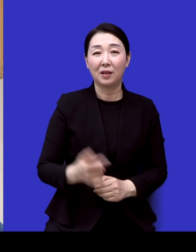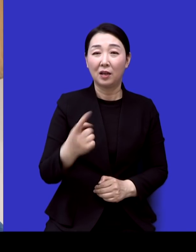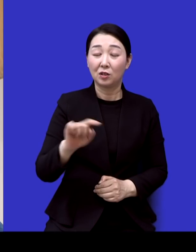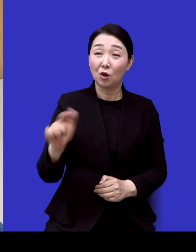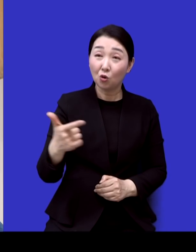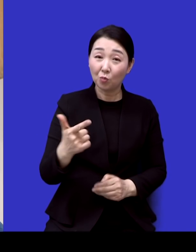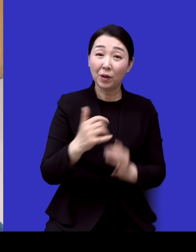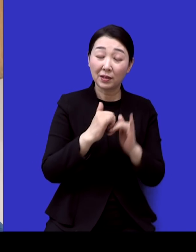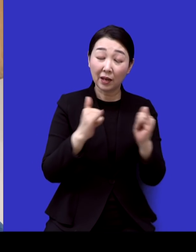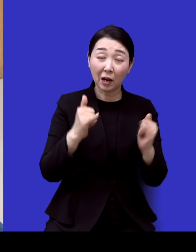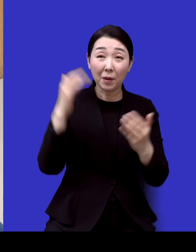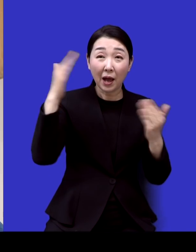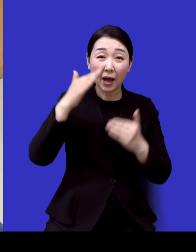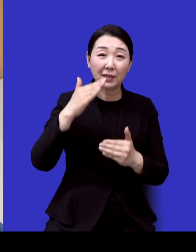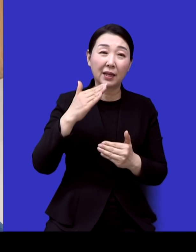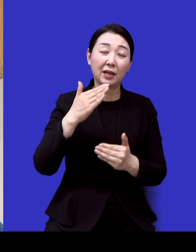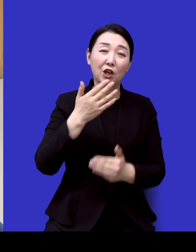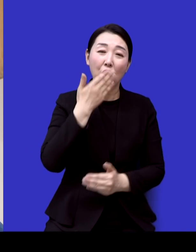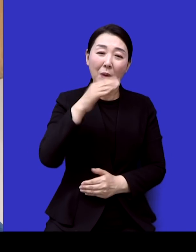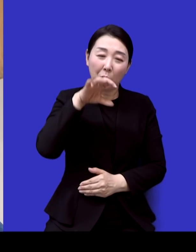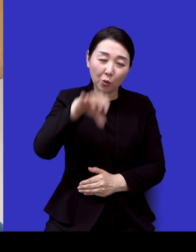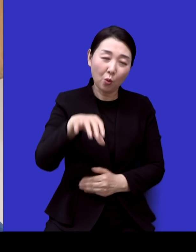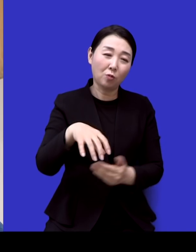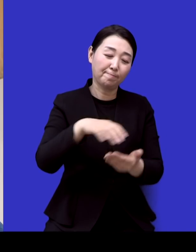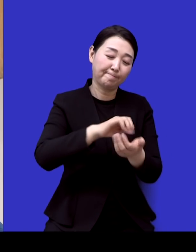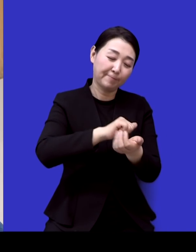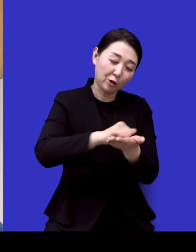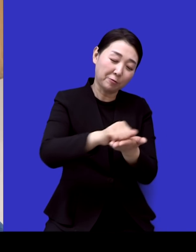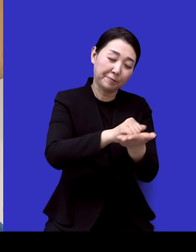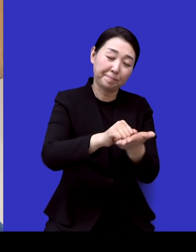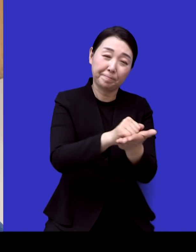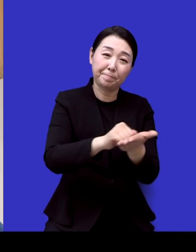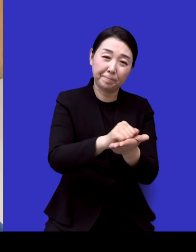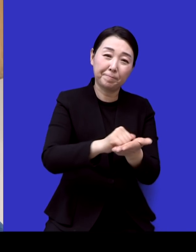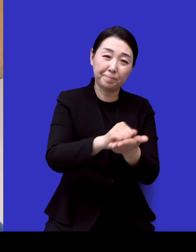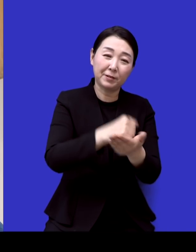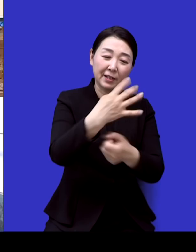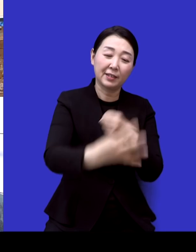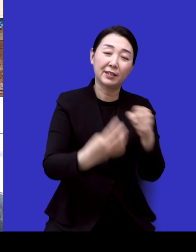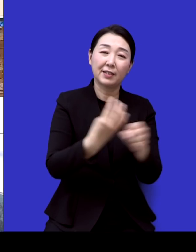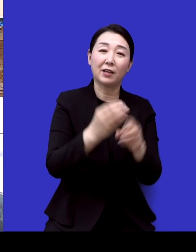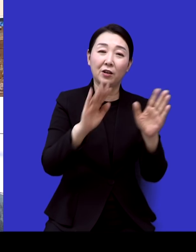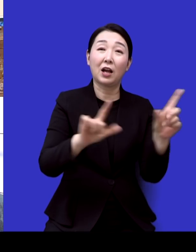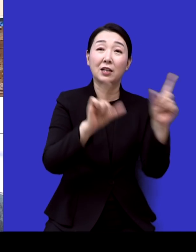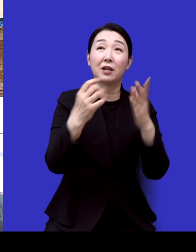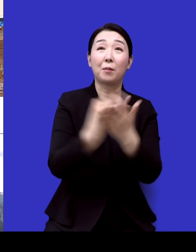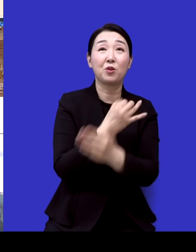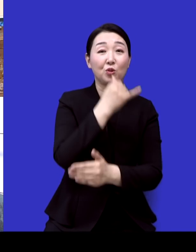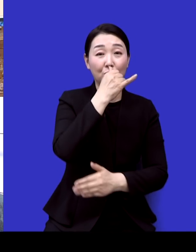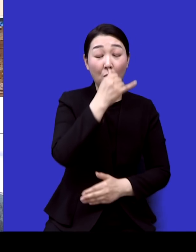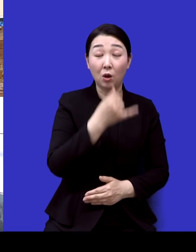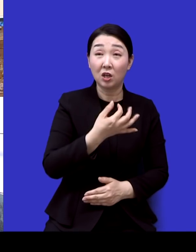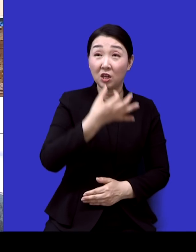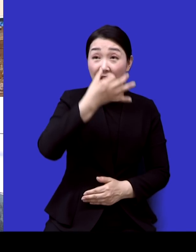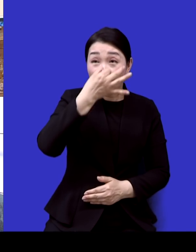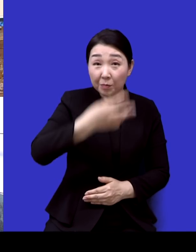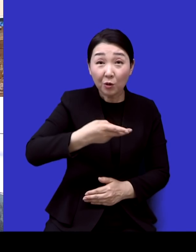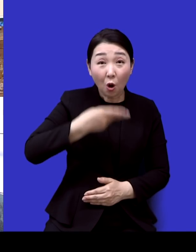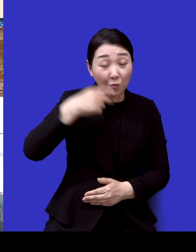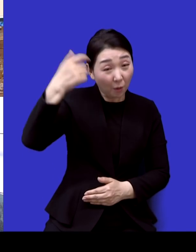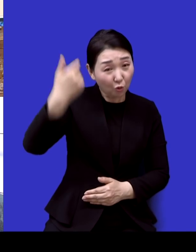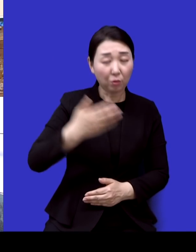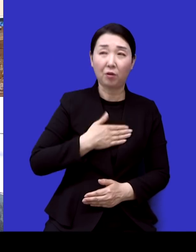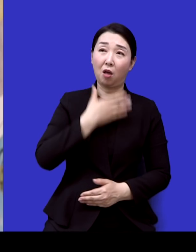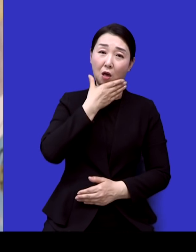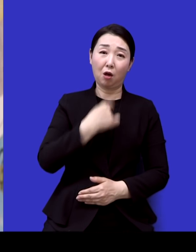학생 식당에서 이제 접시 예. 닦는 것도 이제 4년 동안 하면서 생활비를 벌었죠. 그 누가 안 힘들었냐고 물어봤는데 저는 너무 행복했어요.